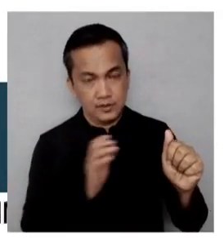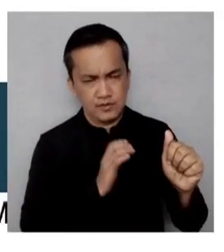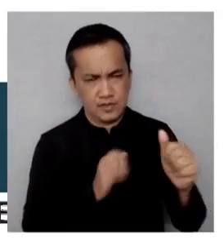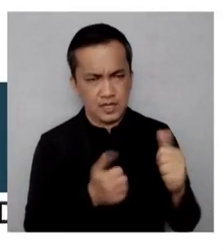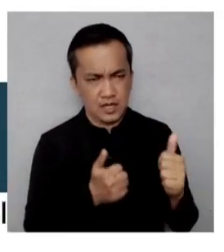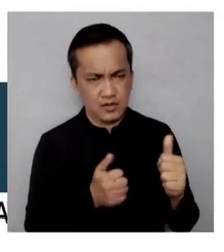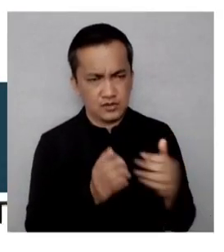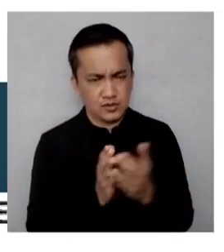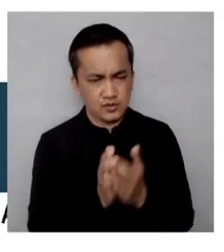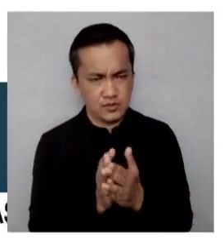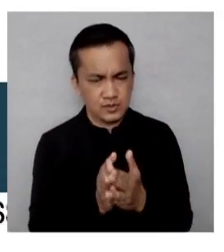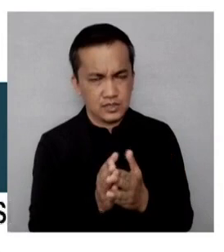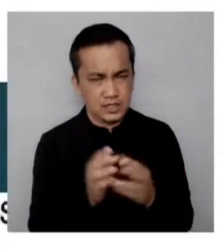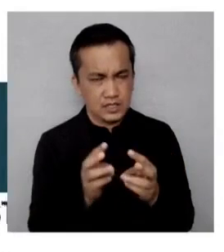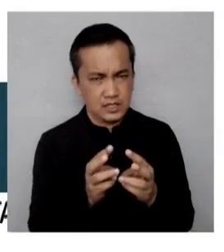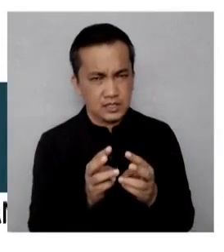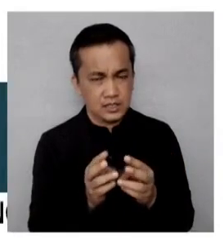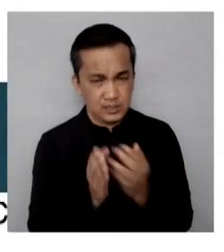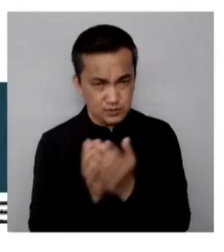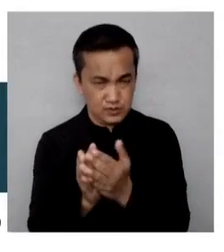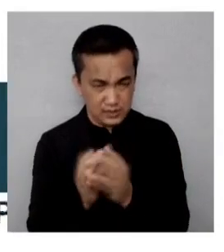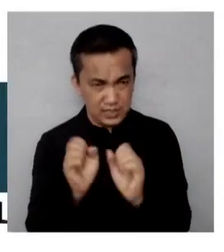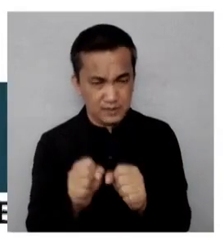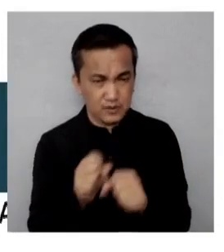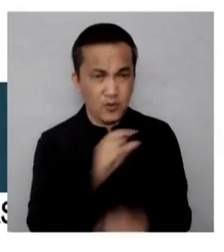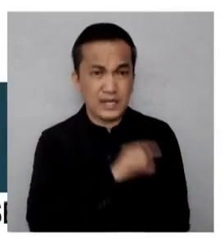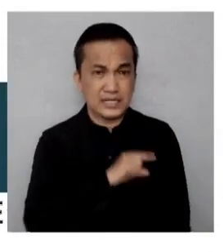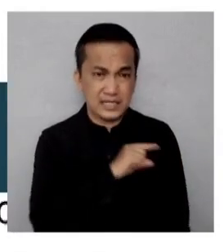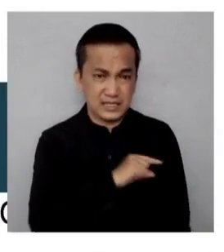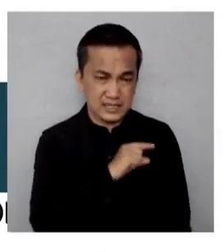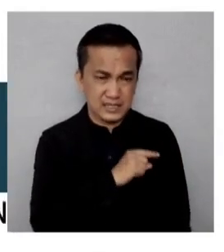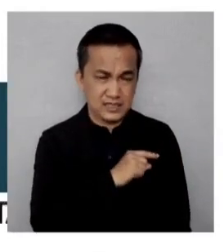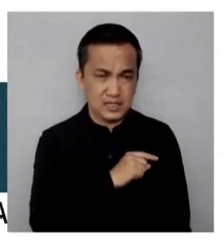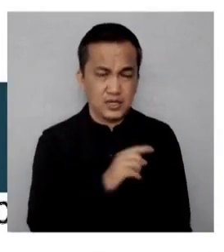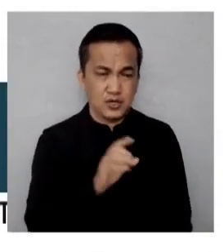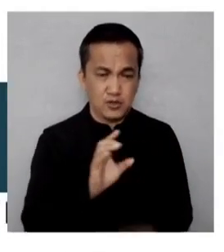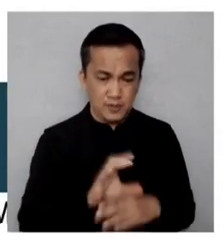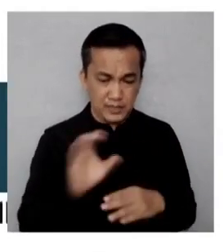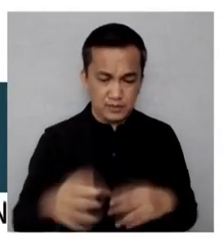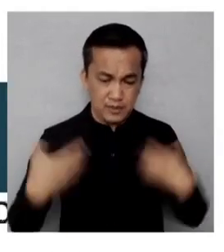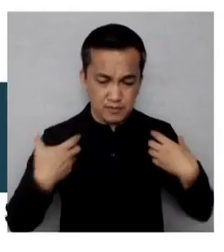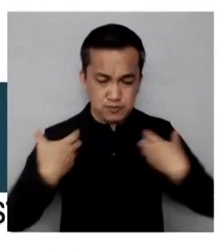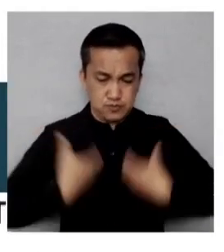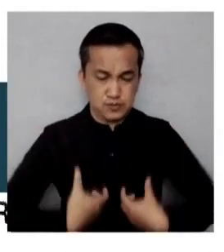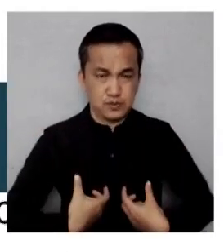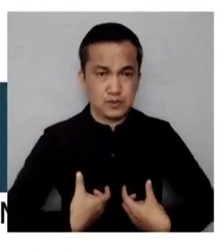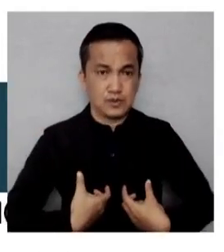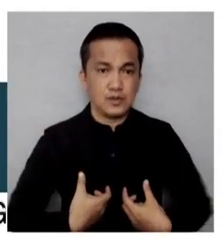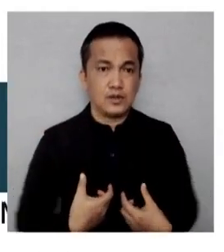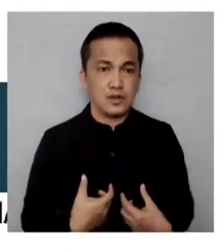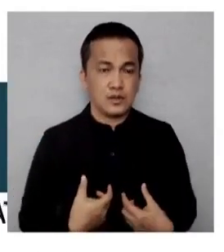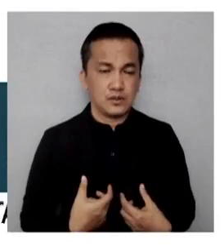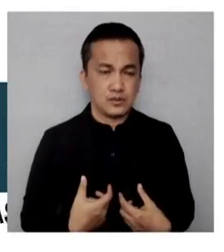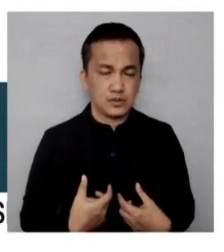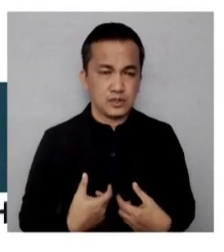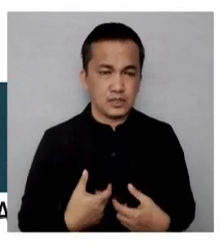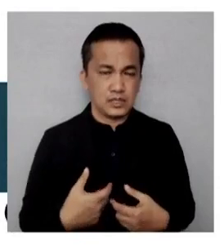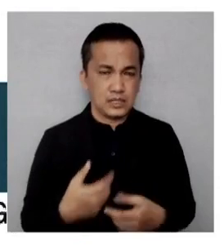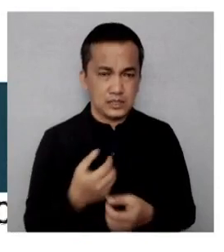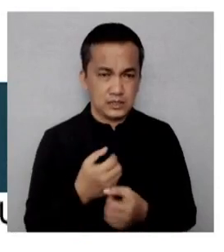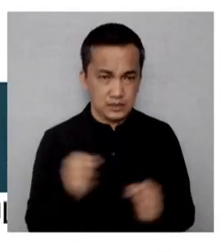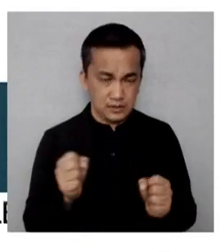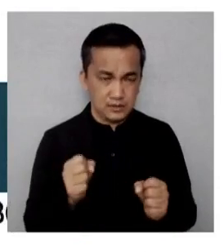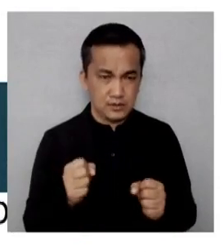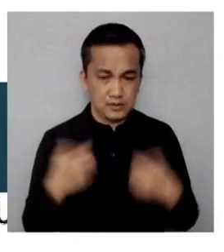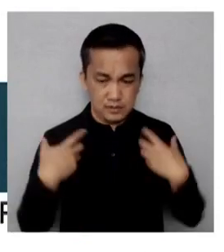actually seaworthy? Kumpleto ho ba yung mga life vests? May equipment ho ba para makapagtawag man lang